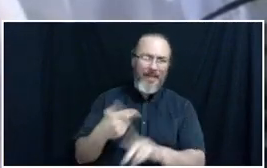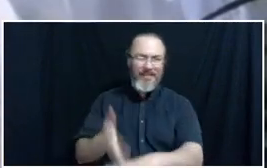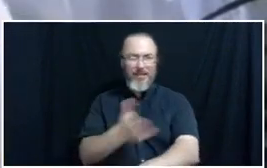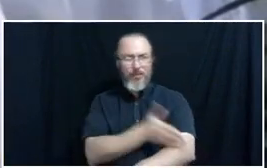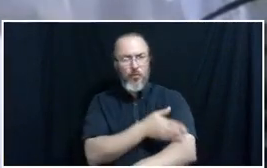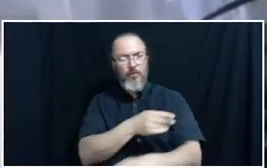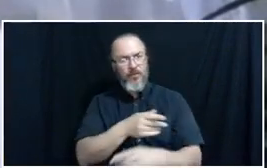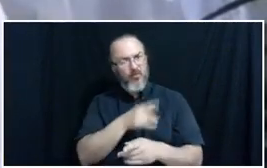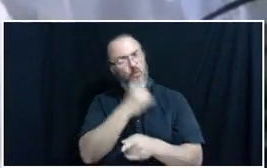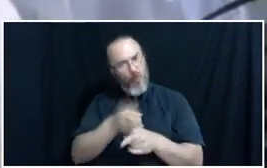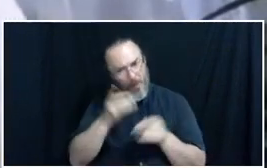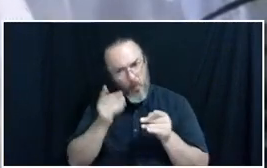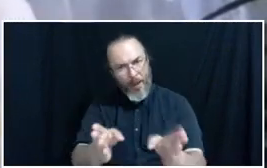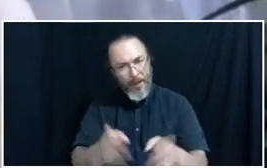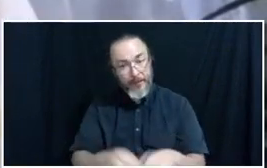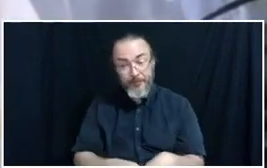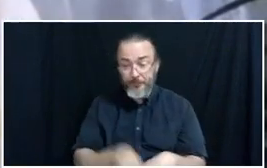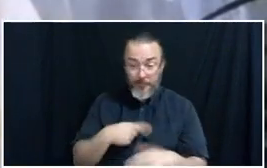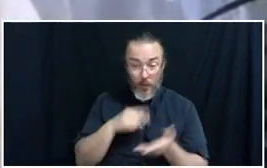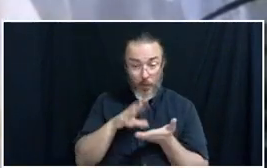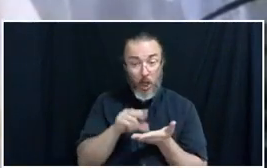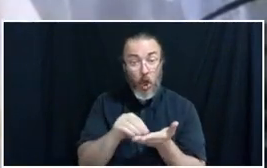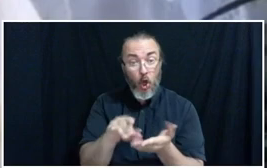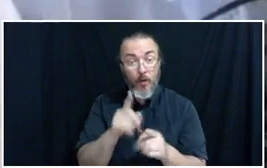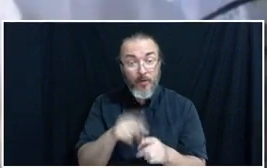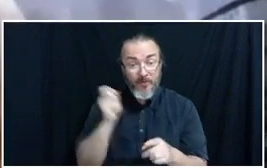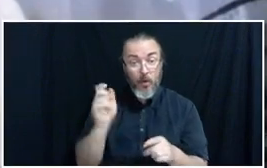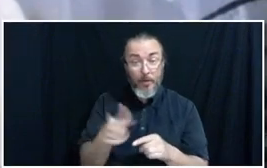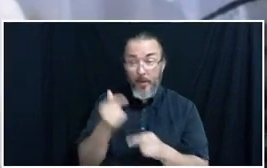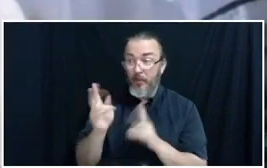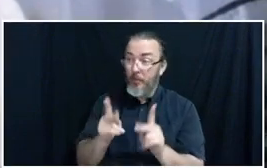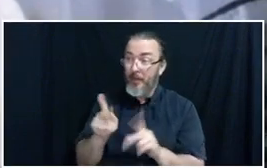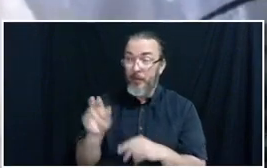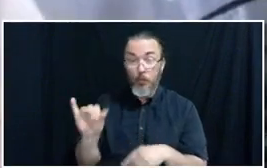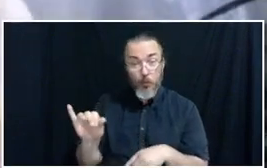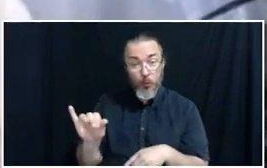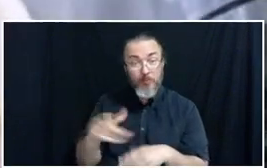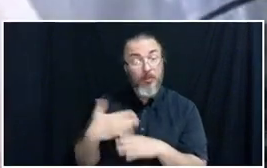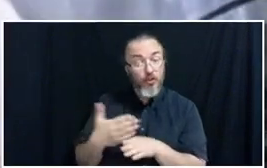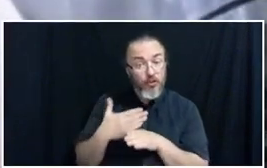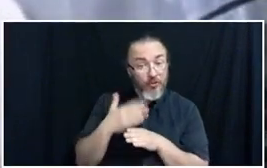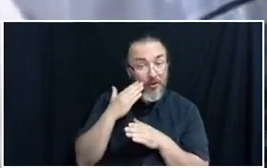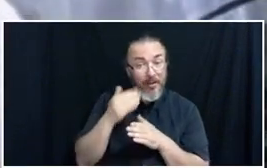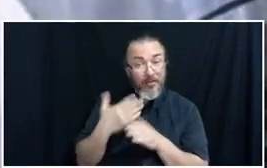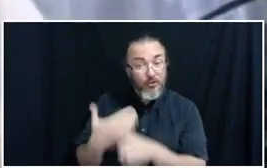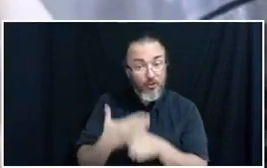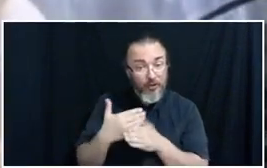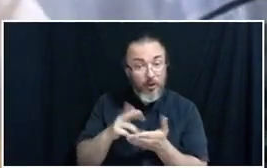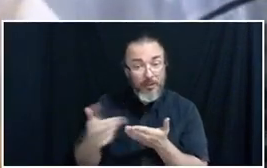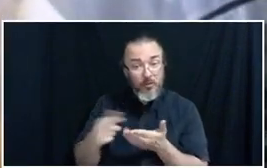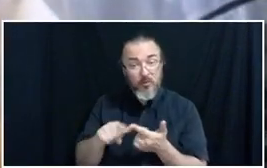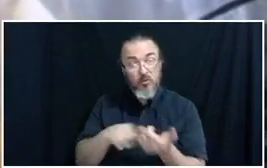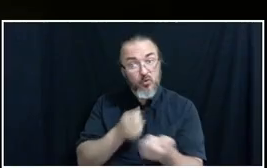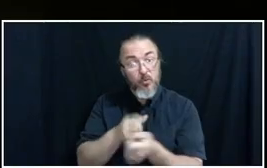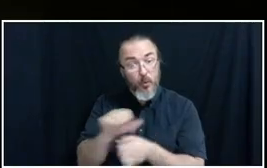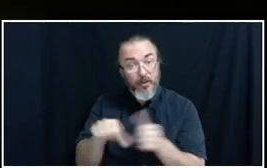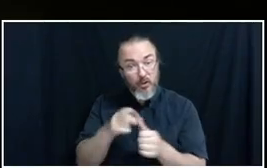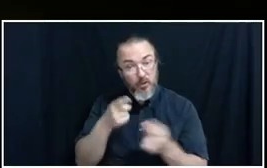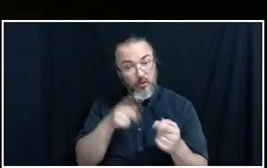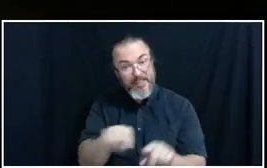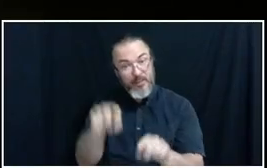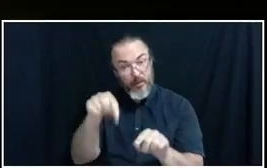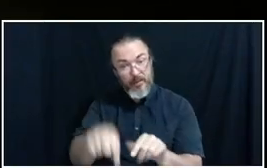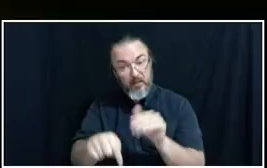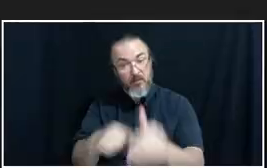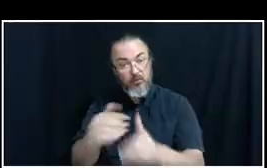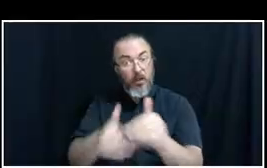positives dans la bonne direction. Nous devons tirer des enseignements des expériences d'autrui, partager les connaissances et les ressources et nous soutenir mutuellement tout au long de